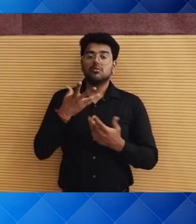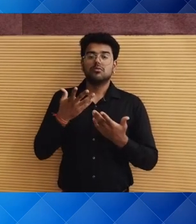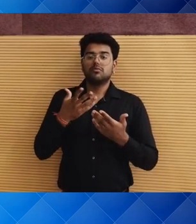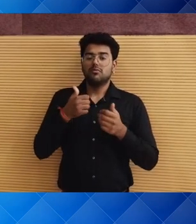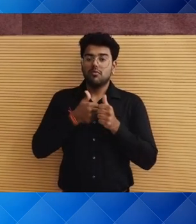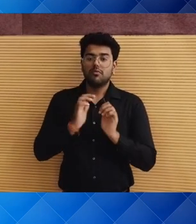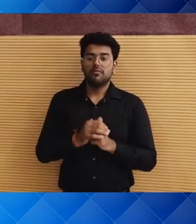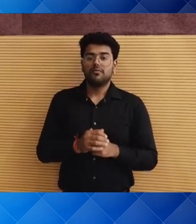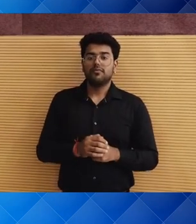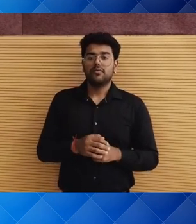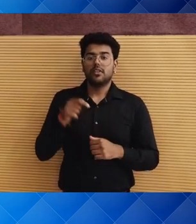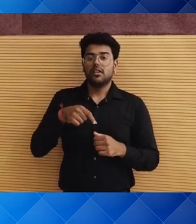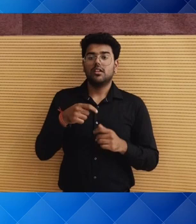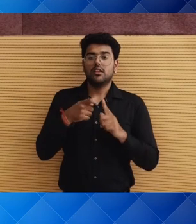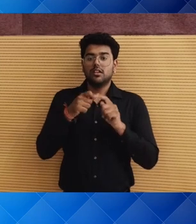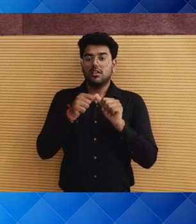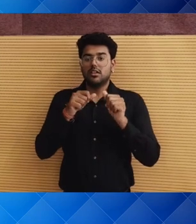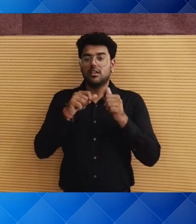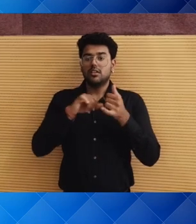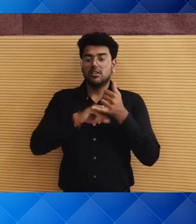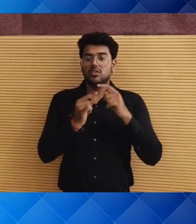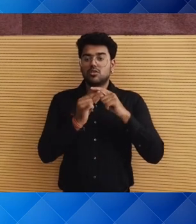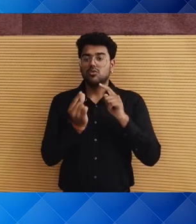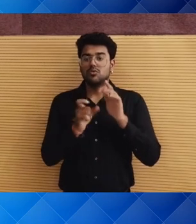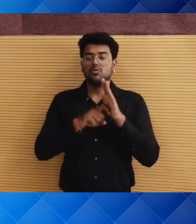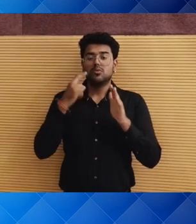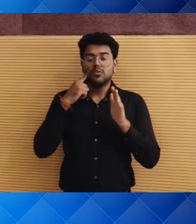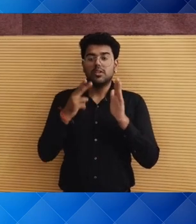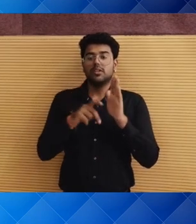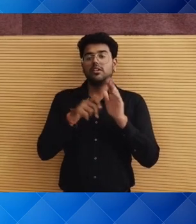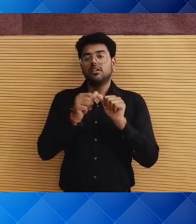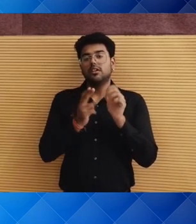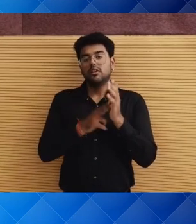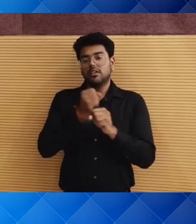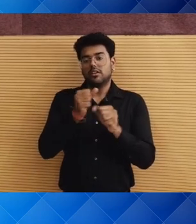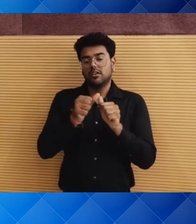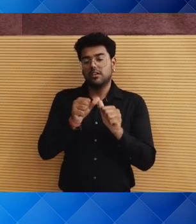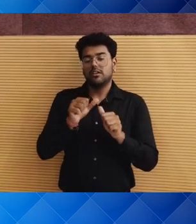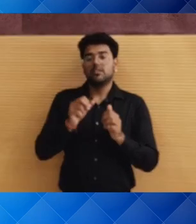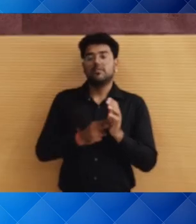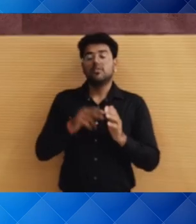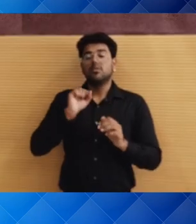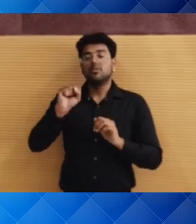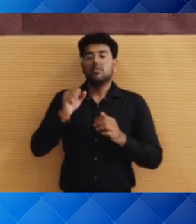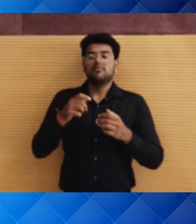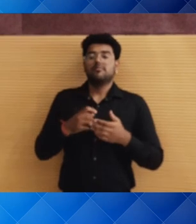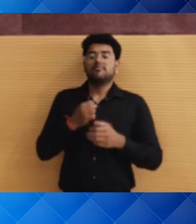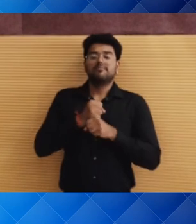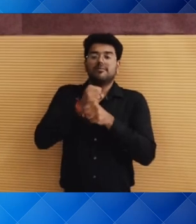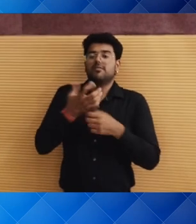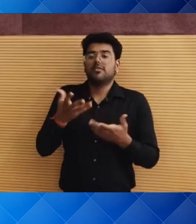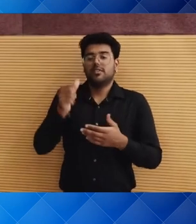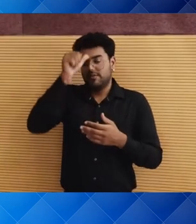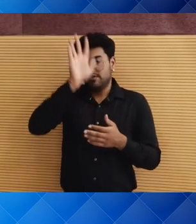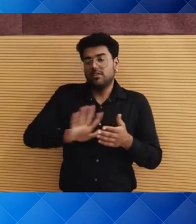मैं आज कस्तूरी रंगन जी के जन्मदिन पे उससे बड़ा तोहफा उनको और उनकी कंट्रीब्यूशन देश को कुछ नहीं